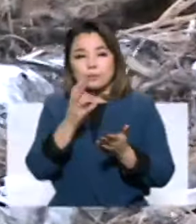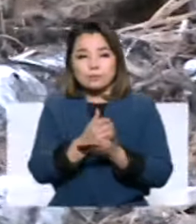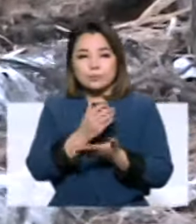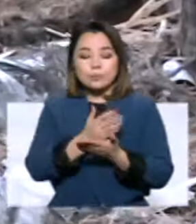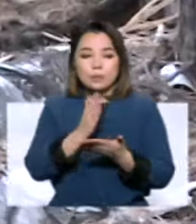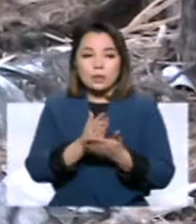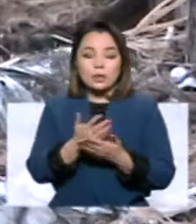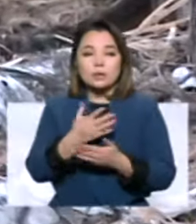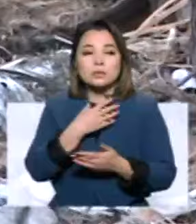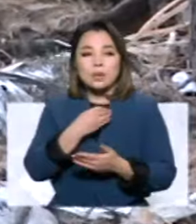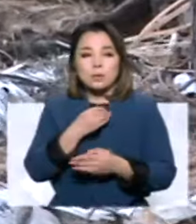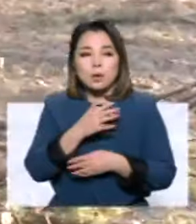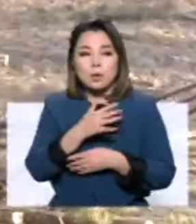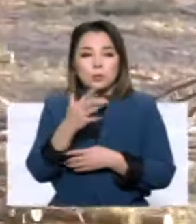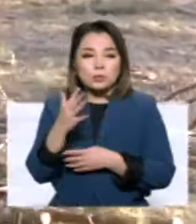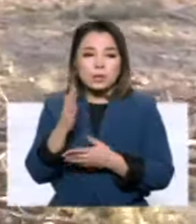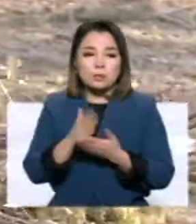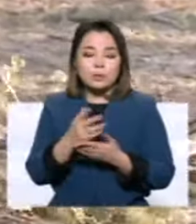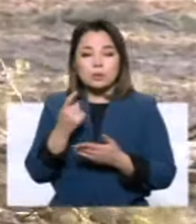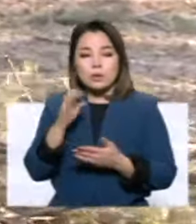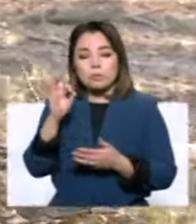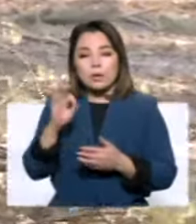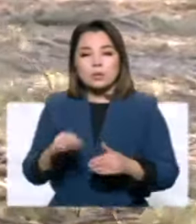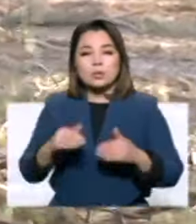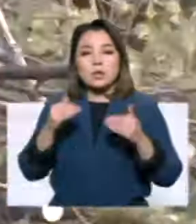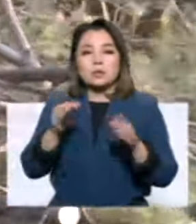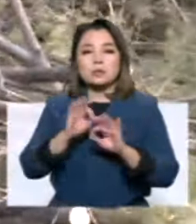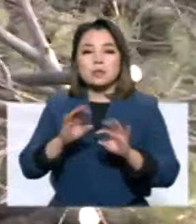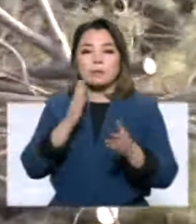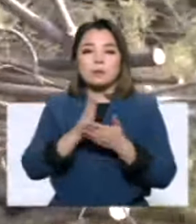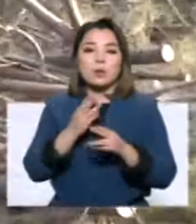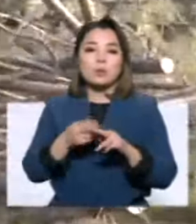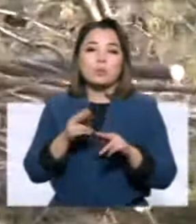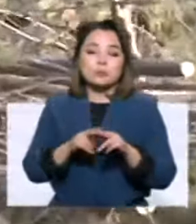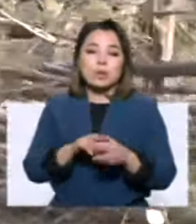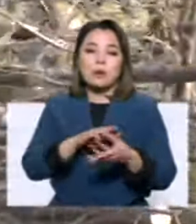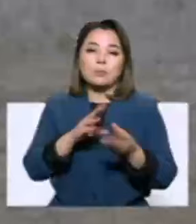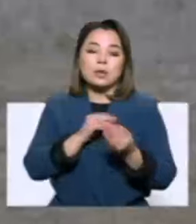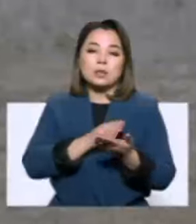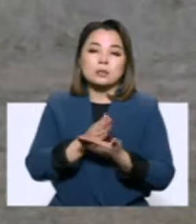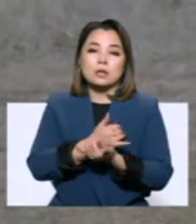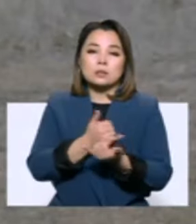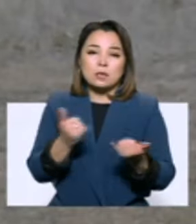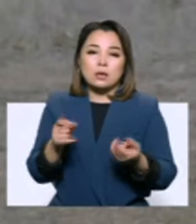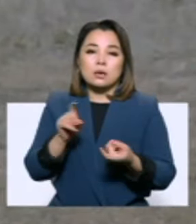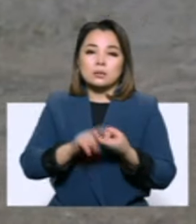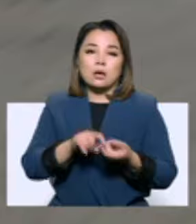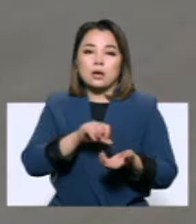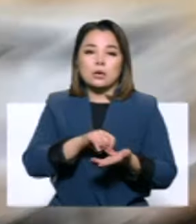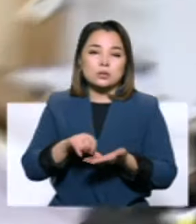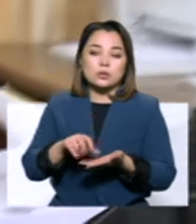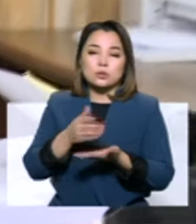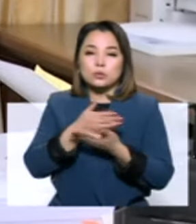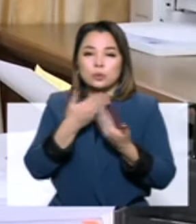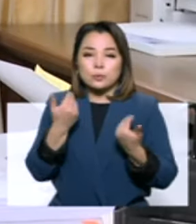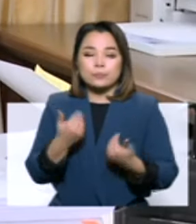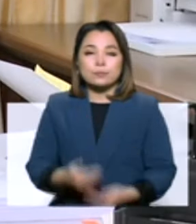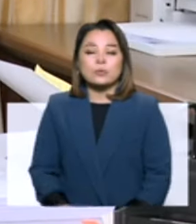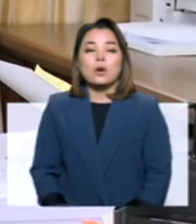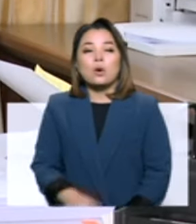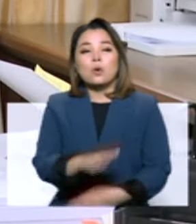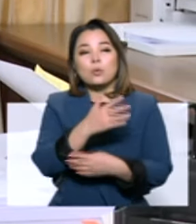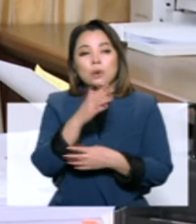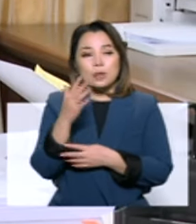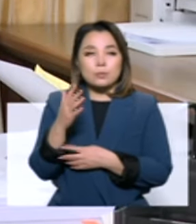Семейдегі өрттен кейін орманшылардың айлығы 100%-ға өсетіні айтылған, бірақ бұл барлық қызметкерге қатысты болмай шықты. Орман және жануарлар